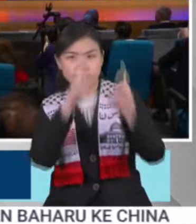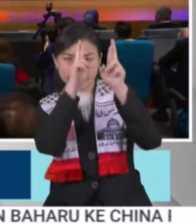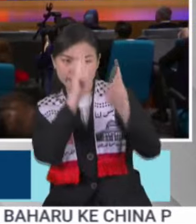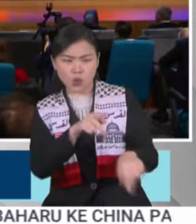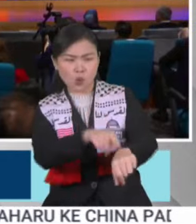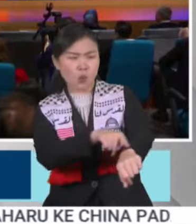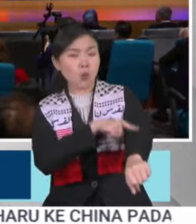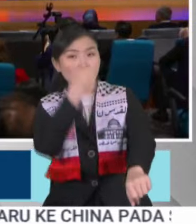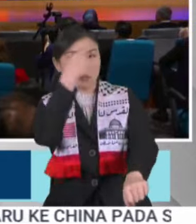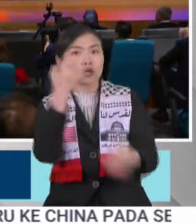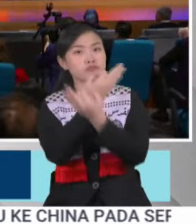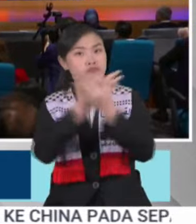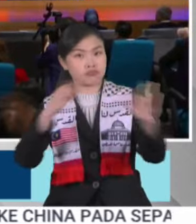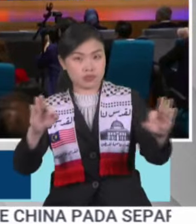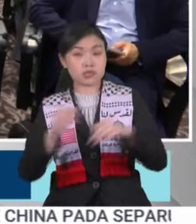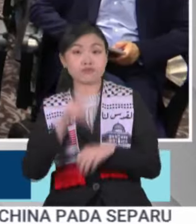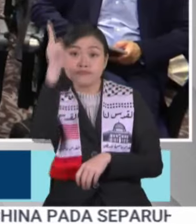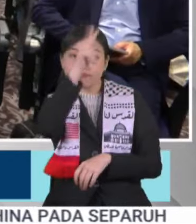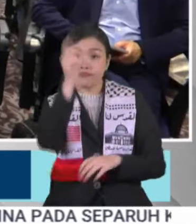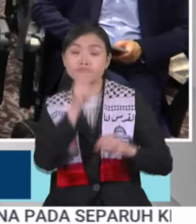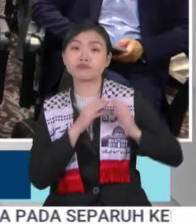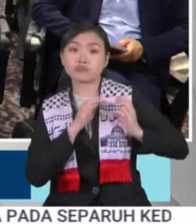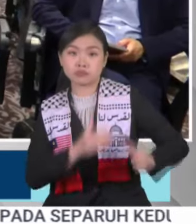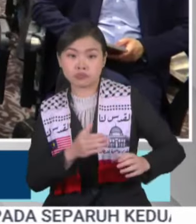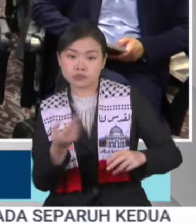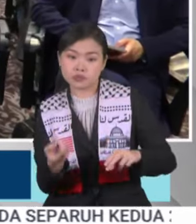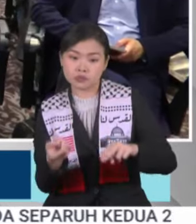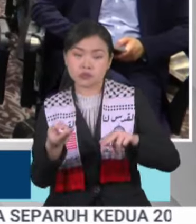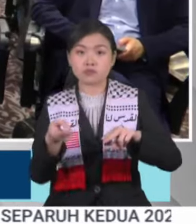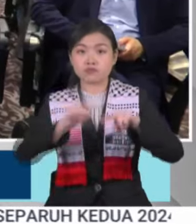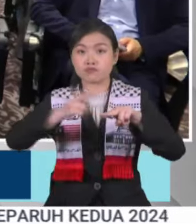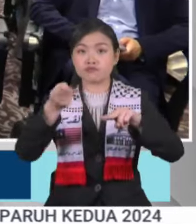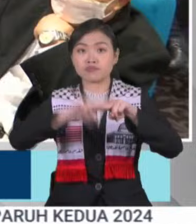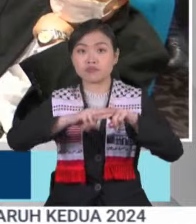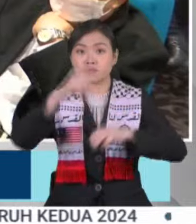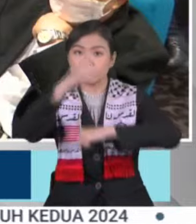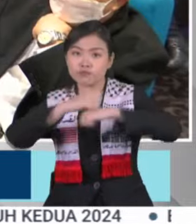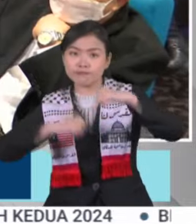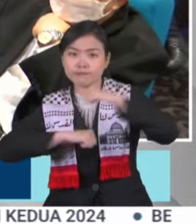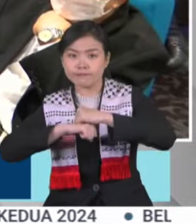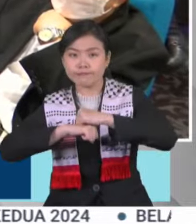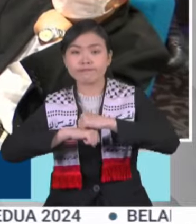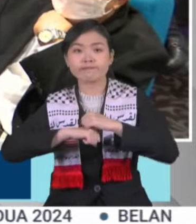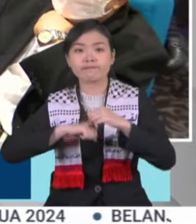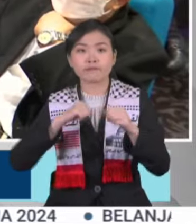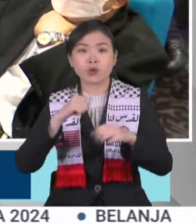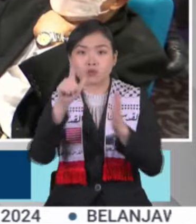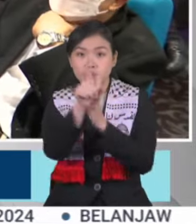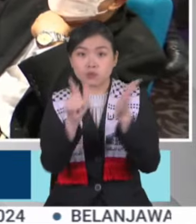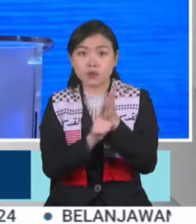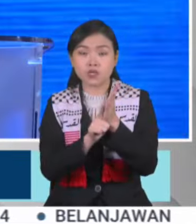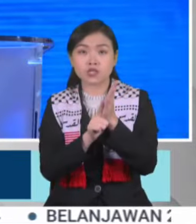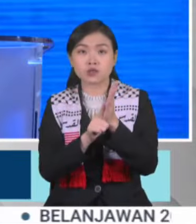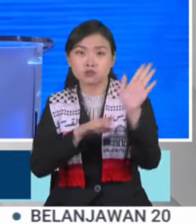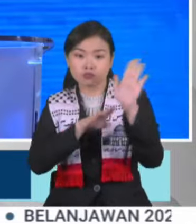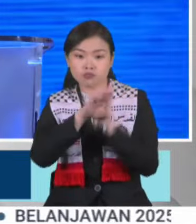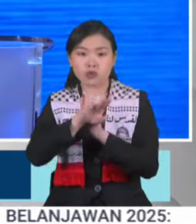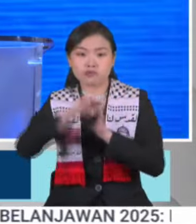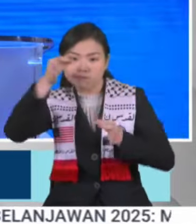lama kerana kebebasannya. Kerajaan juga komited meningkatkan infrastruktur perundangan dalam memajukan timbang tara di